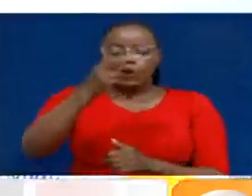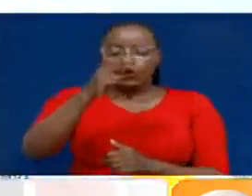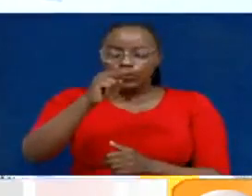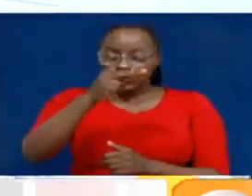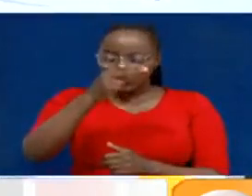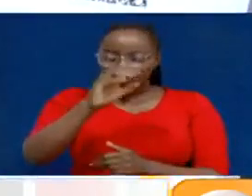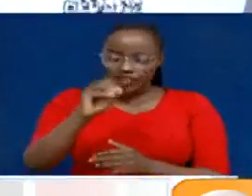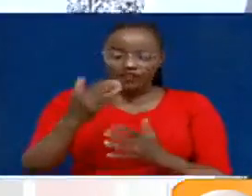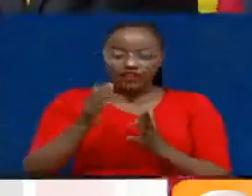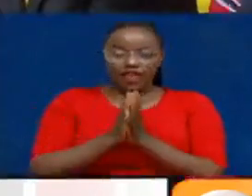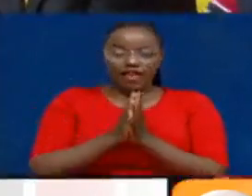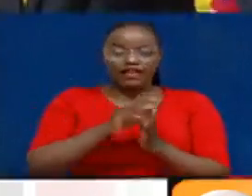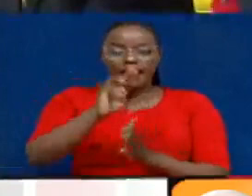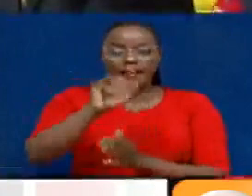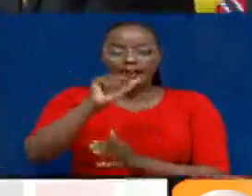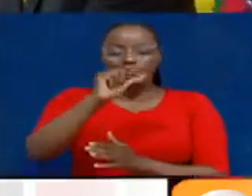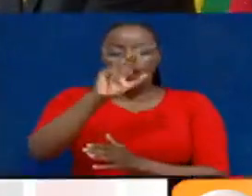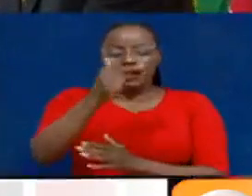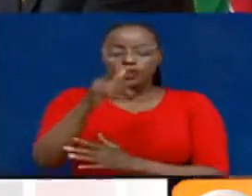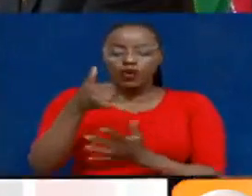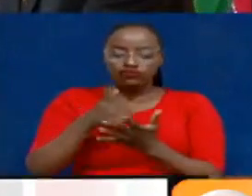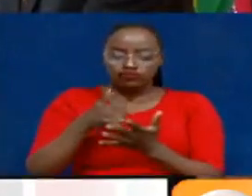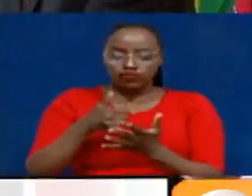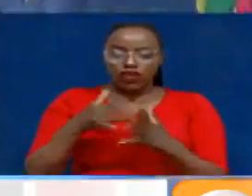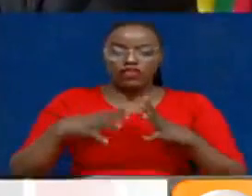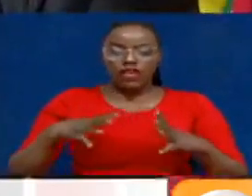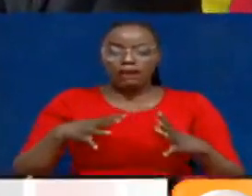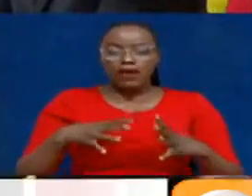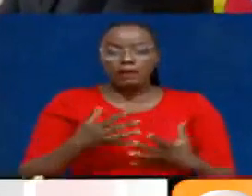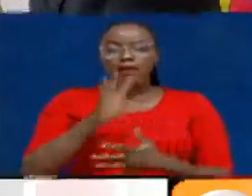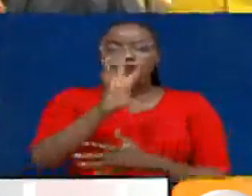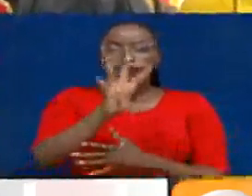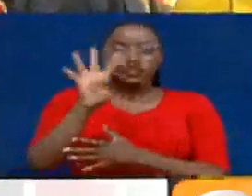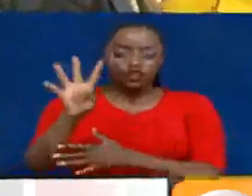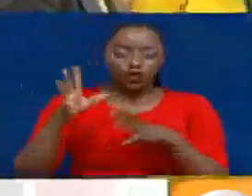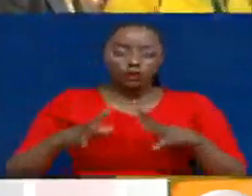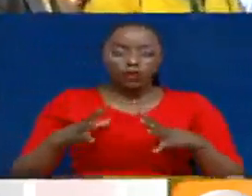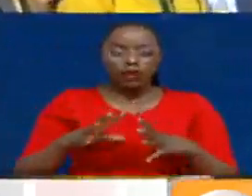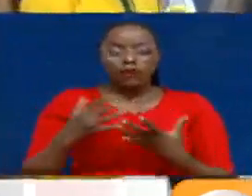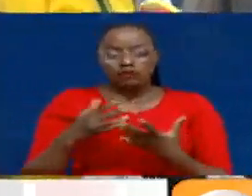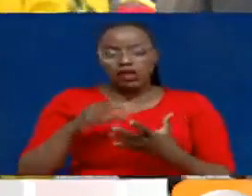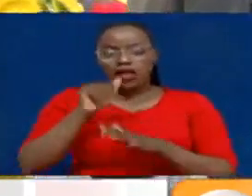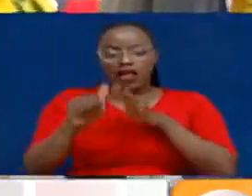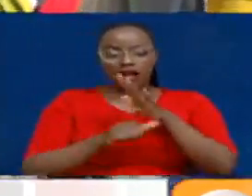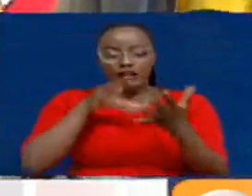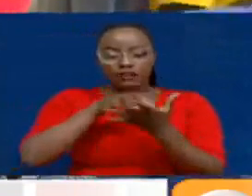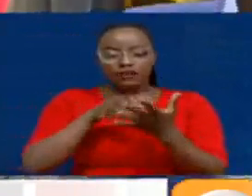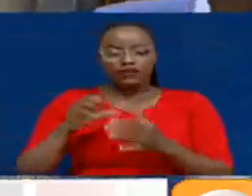Karanja na Askofu Margaret Wanjiru walikuwa miongoni mwa wawaniaji 44 wa kiti cha